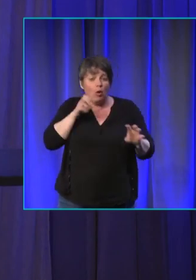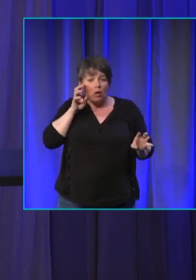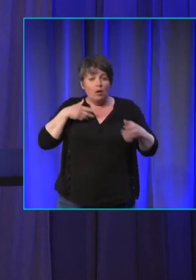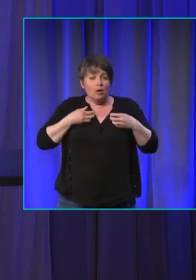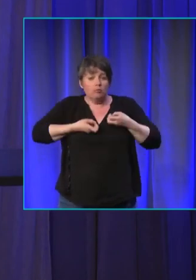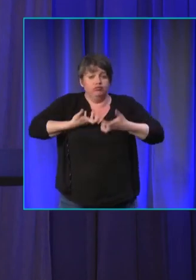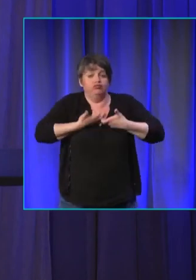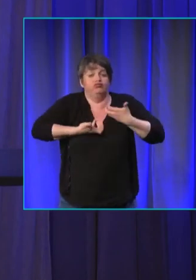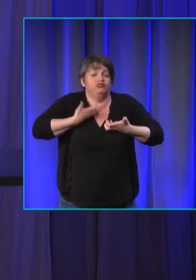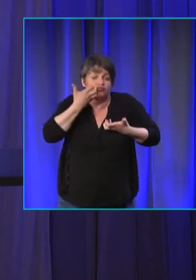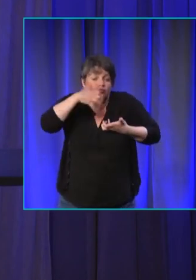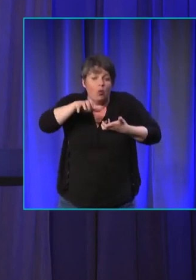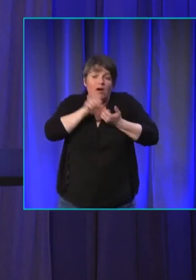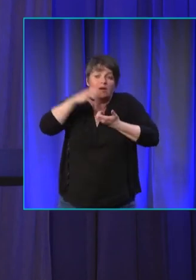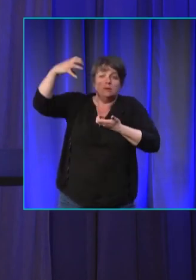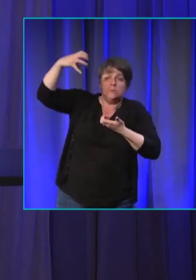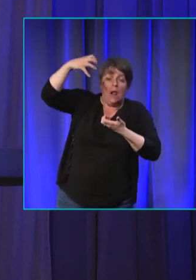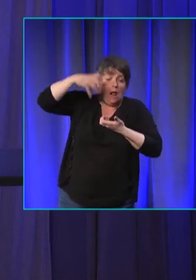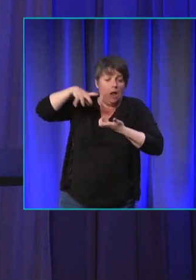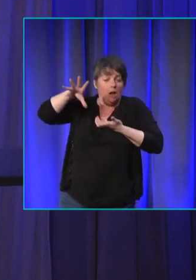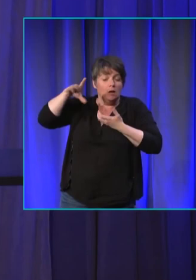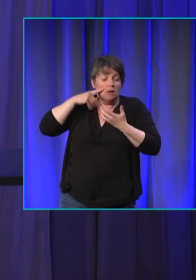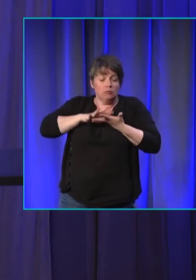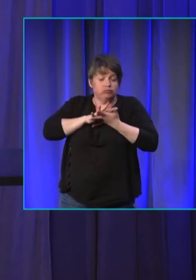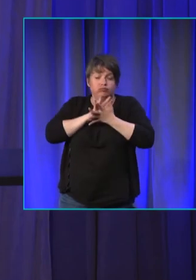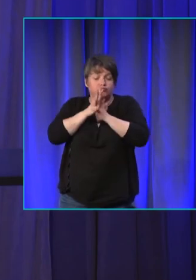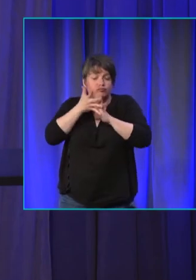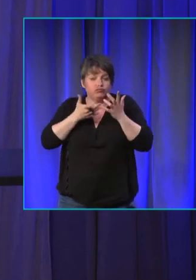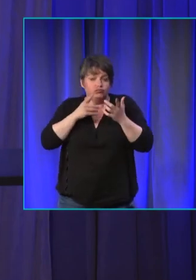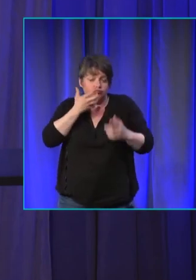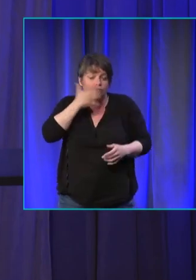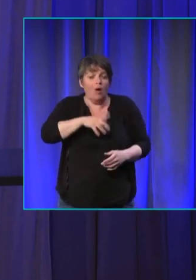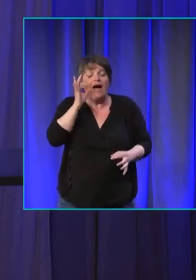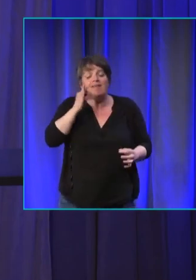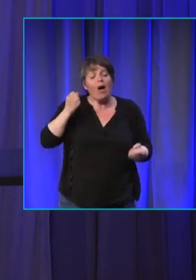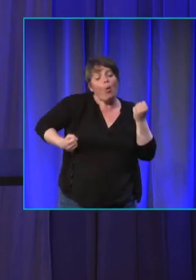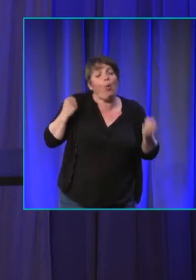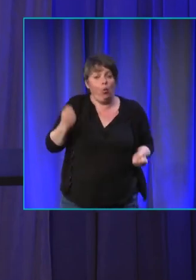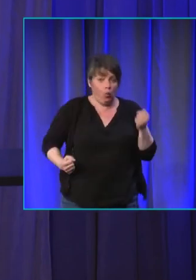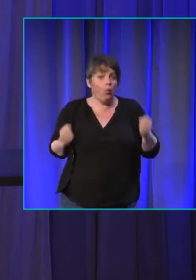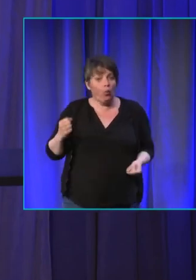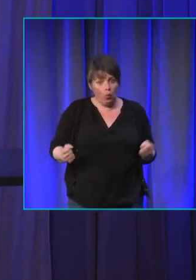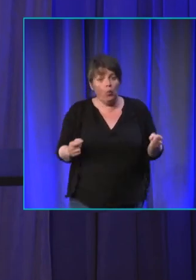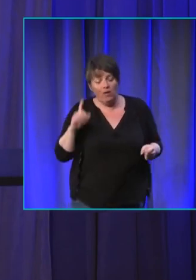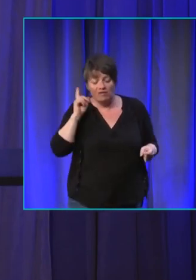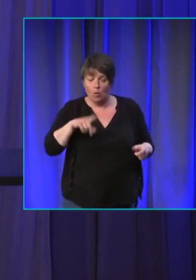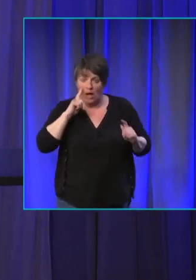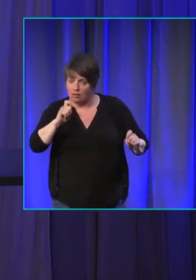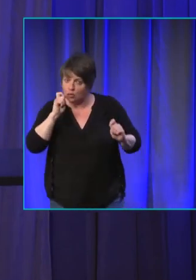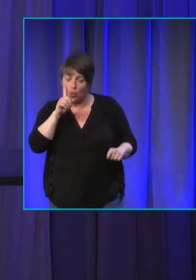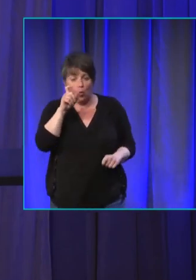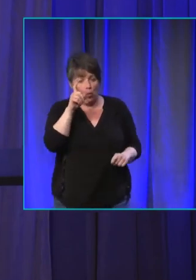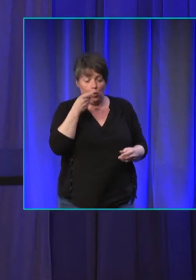minute. Donc il faut, sur de la course à pied notamment, il faut être très vigilant sur l'apport